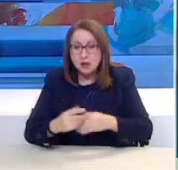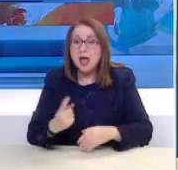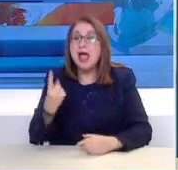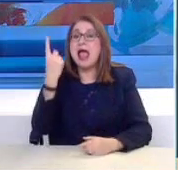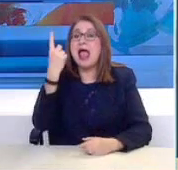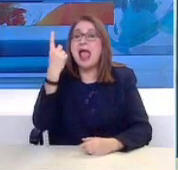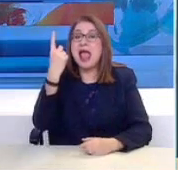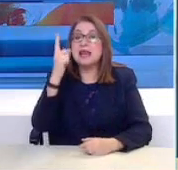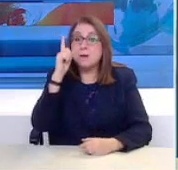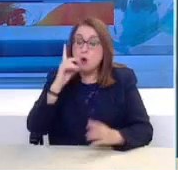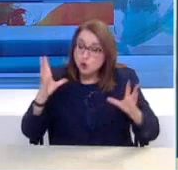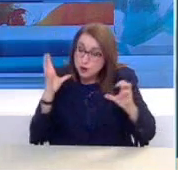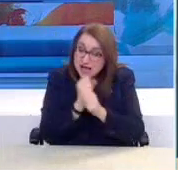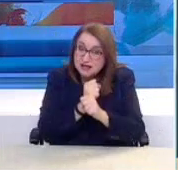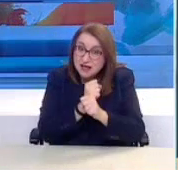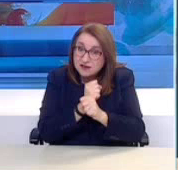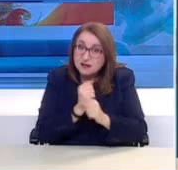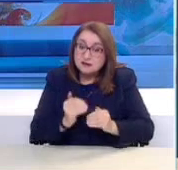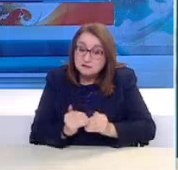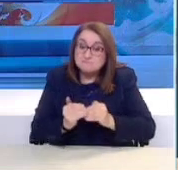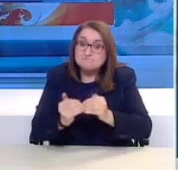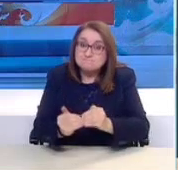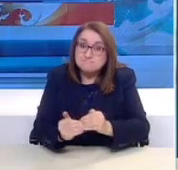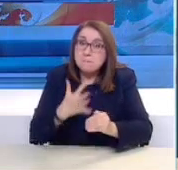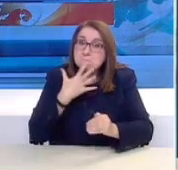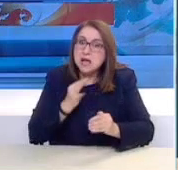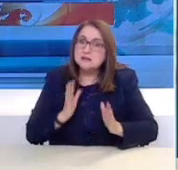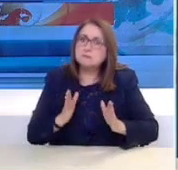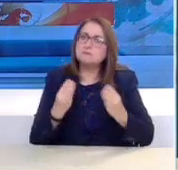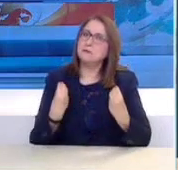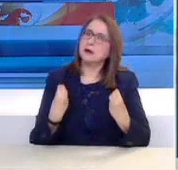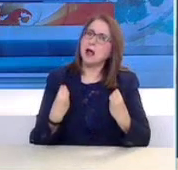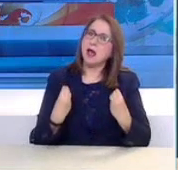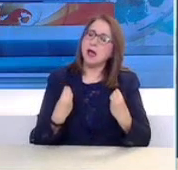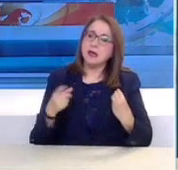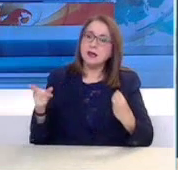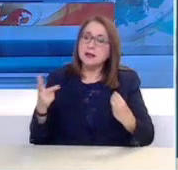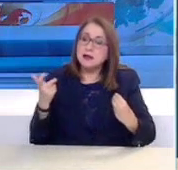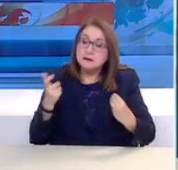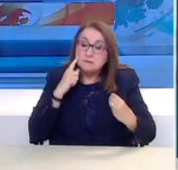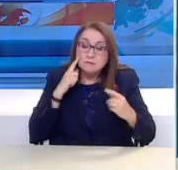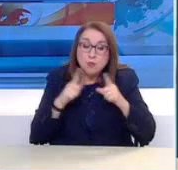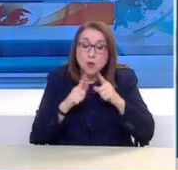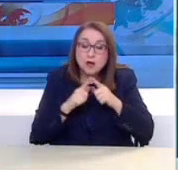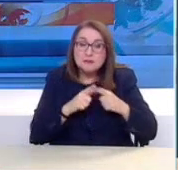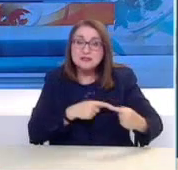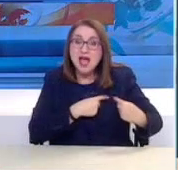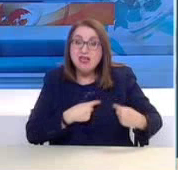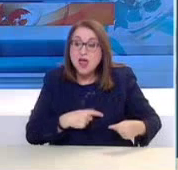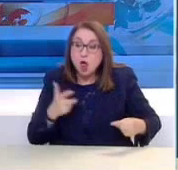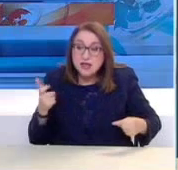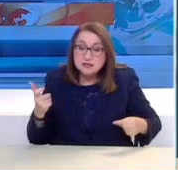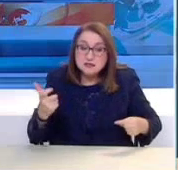είναι σε φάση 2, δηλαδή δίνεται λόγω υποσχόμενων αρχικών ευρημάτων σε μεγαλύτερο πληθυσμό εθελοντών, με στόχο την